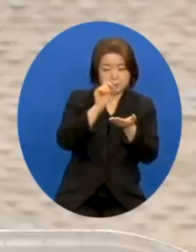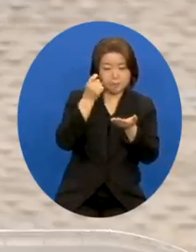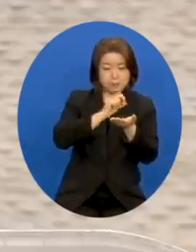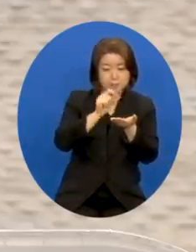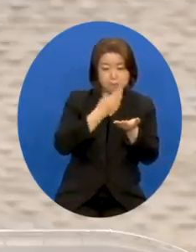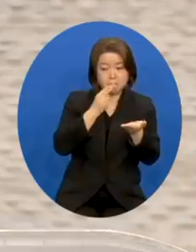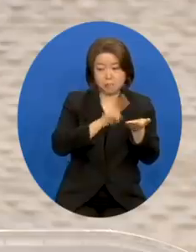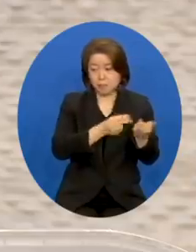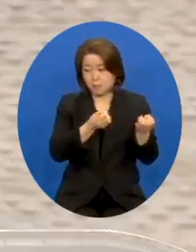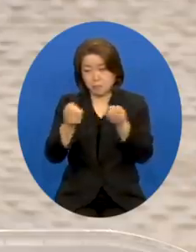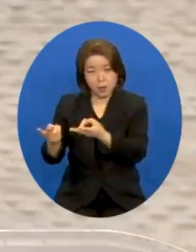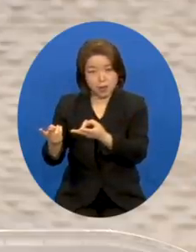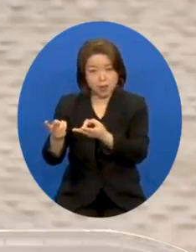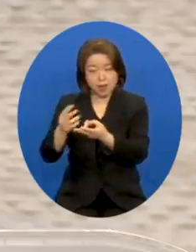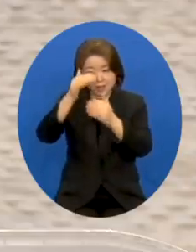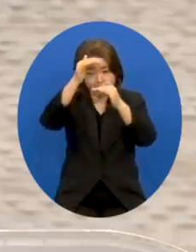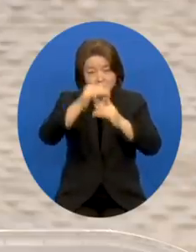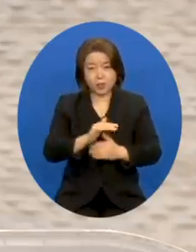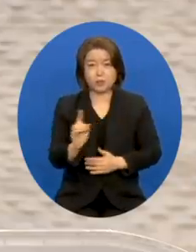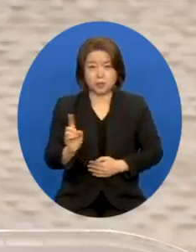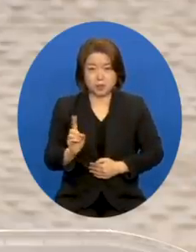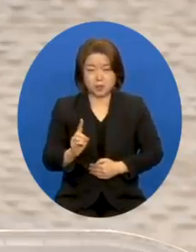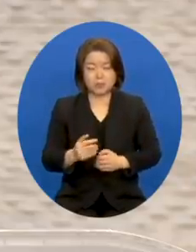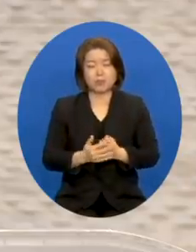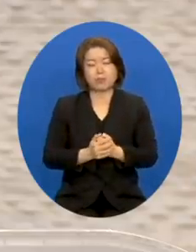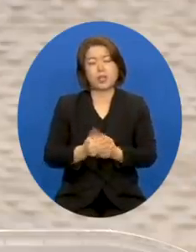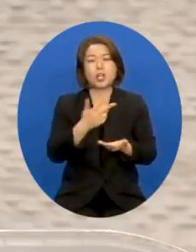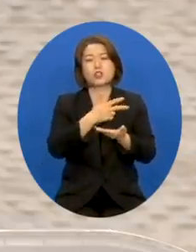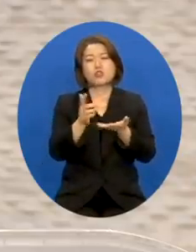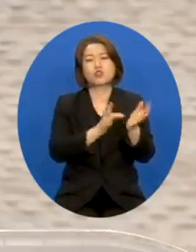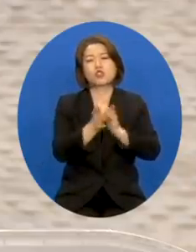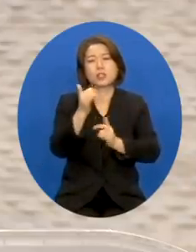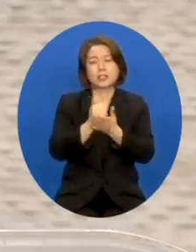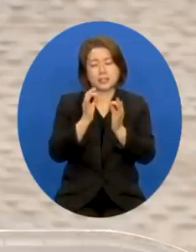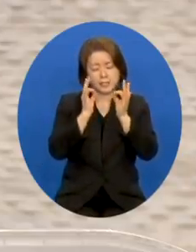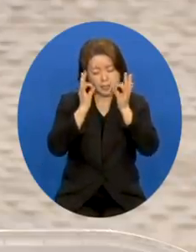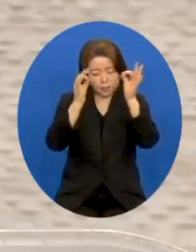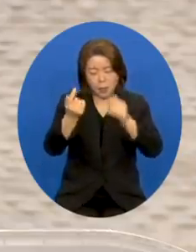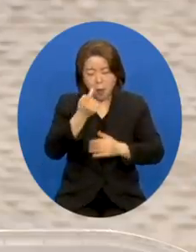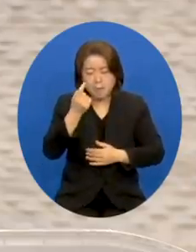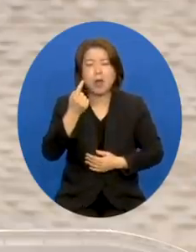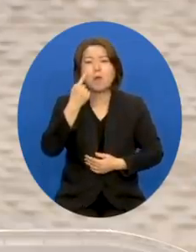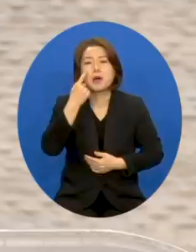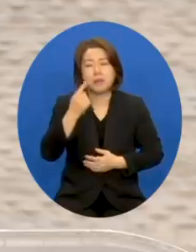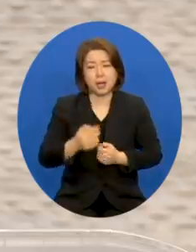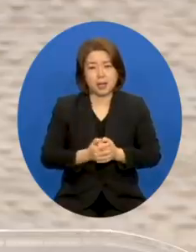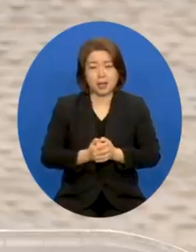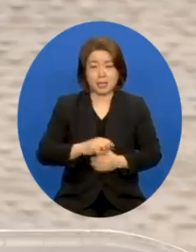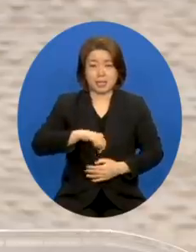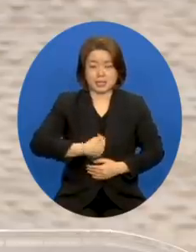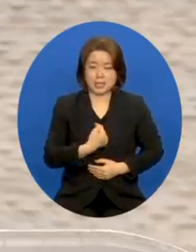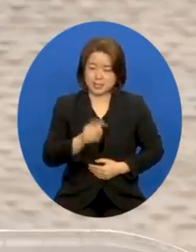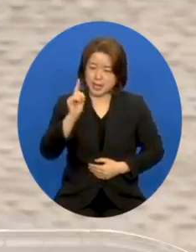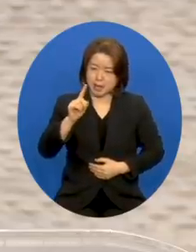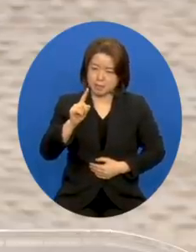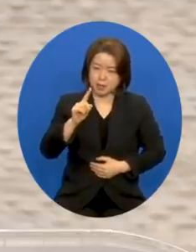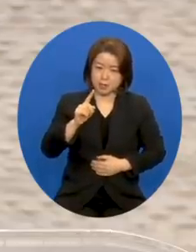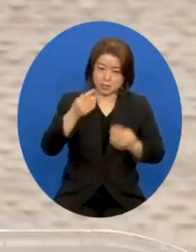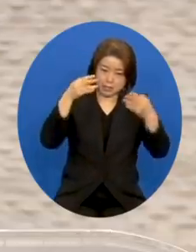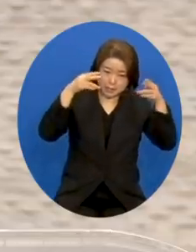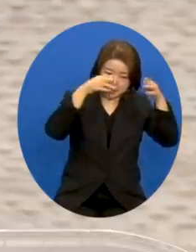써서 보냈다는 겁니다. 주 예수를 힘써 배우게 자신을 한번 주목할